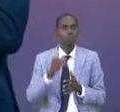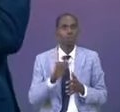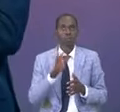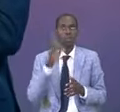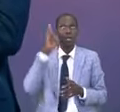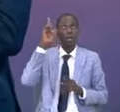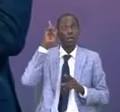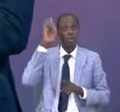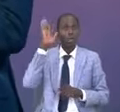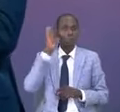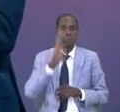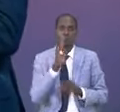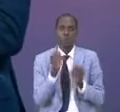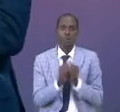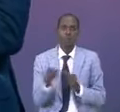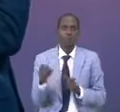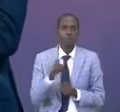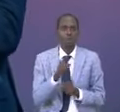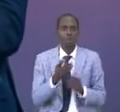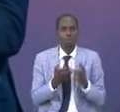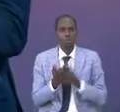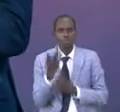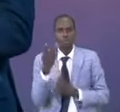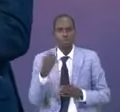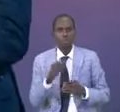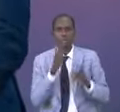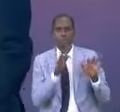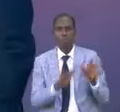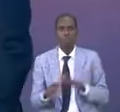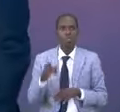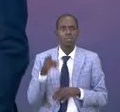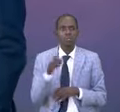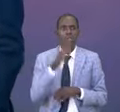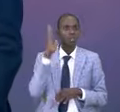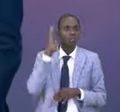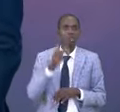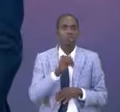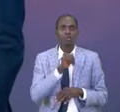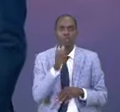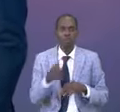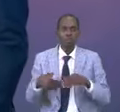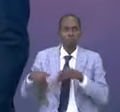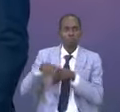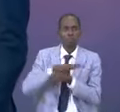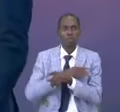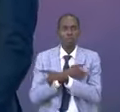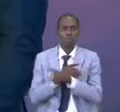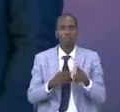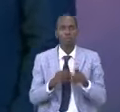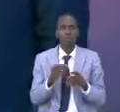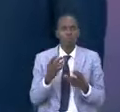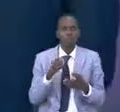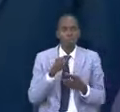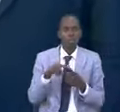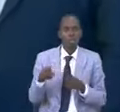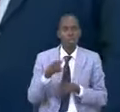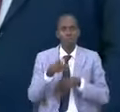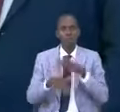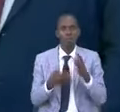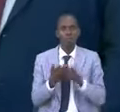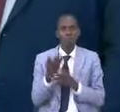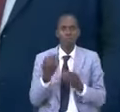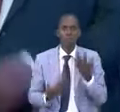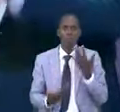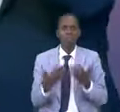ne te brûlera pas et la flamme ne t'embrasera pas peu importe ce que tu as entendu dans ce